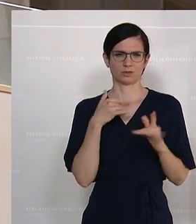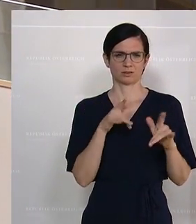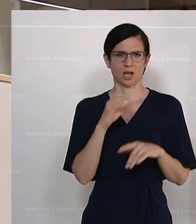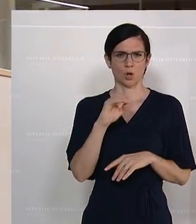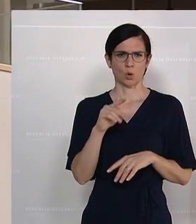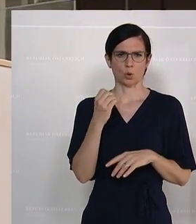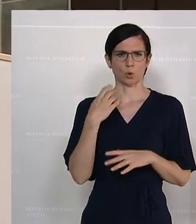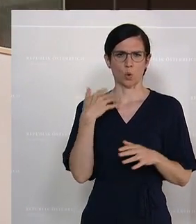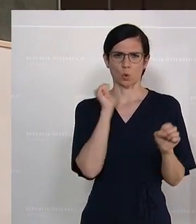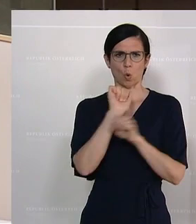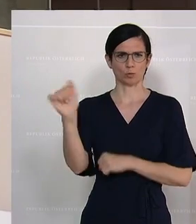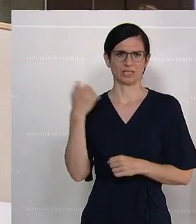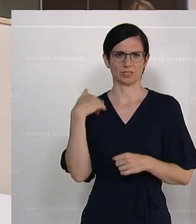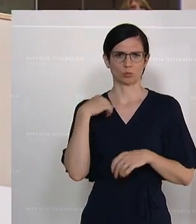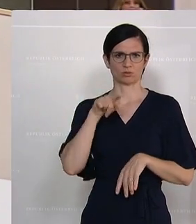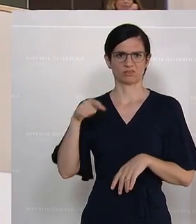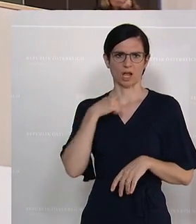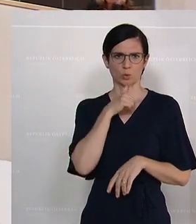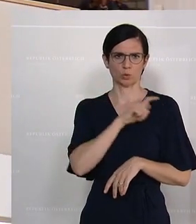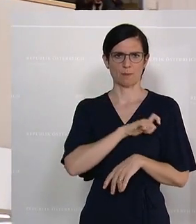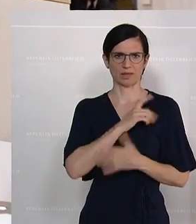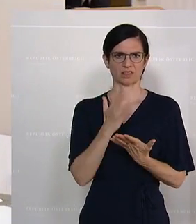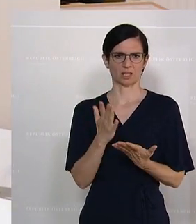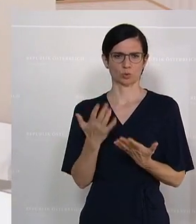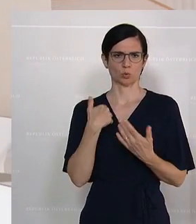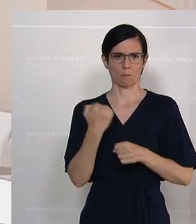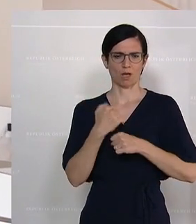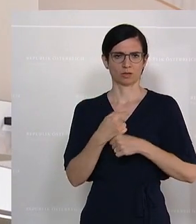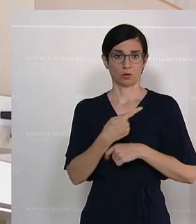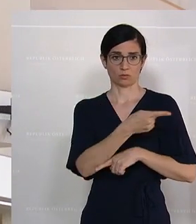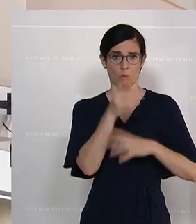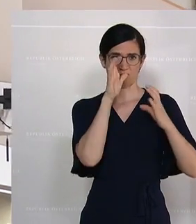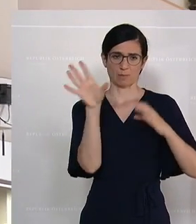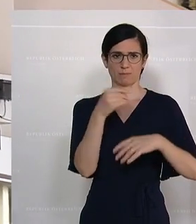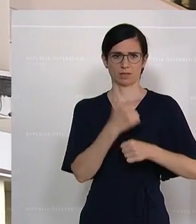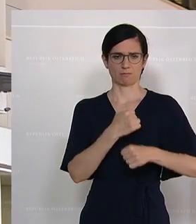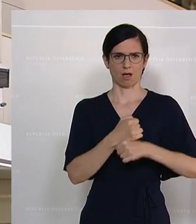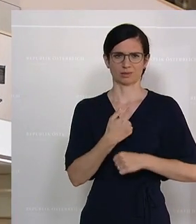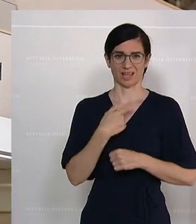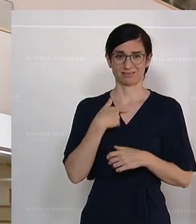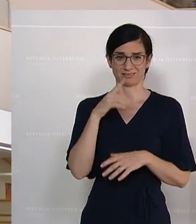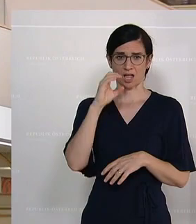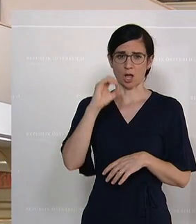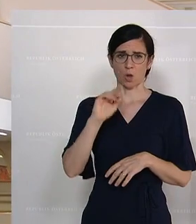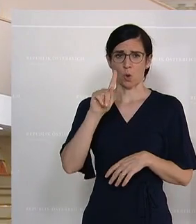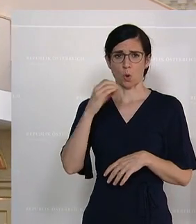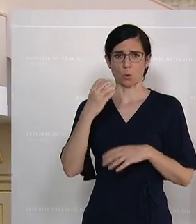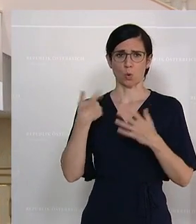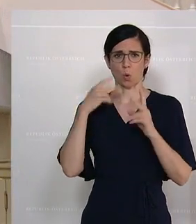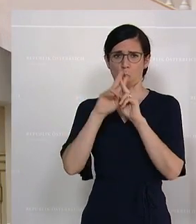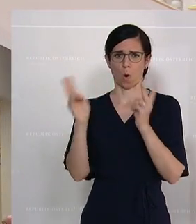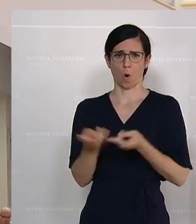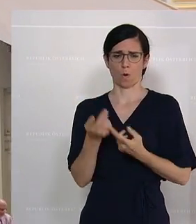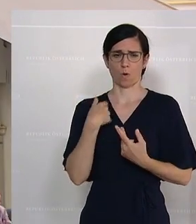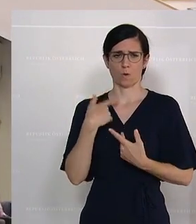kommunismus der er von seiner grünen und auch mittlerweile von euch mitgetragen wird von der vp dieser öko kommunismus der trägt sich quer